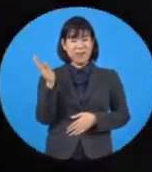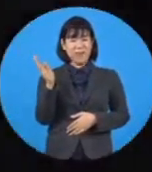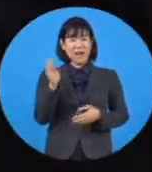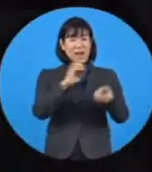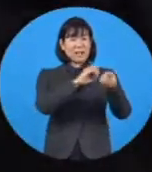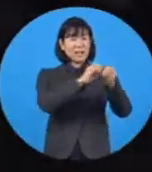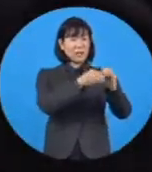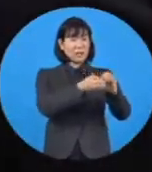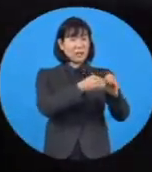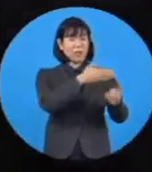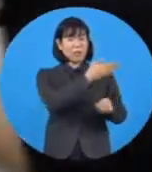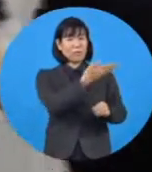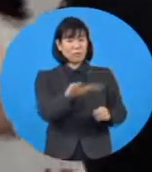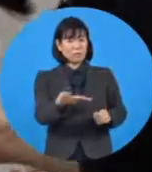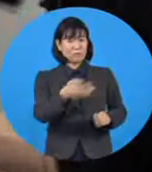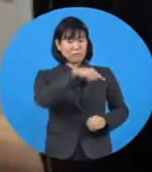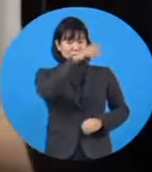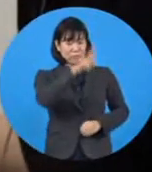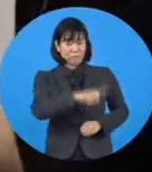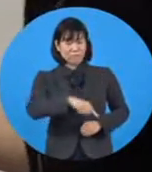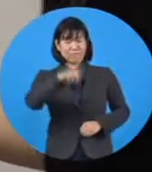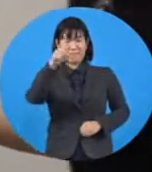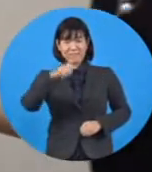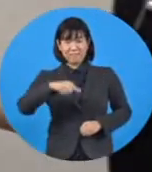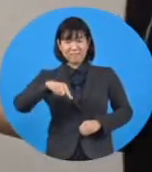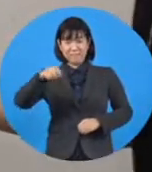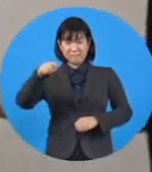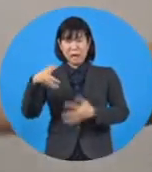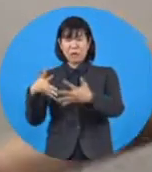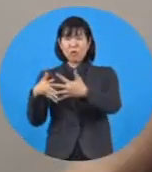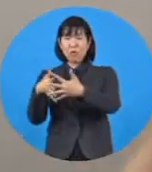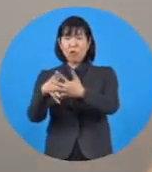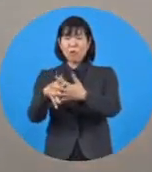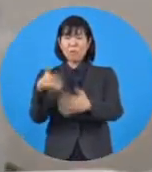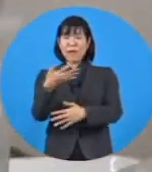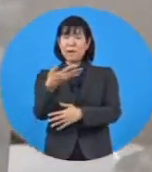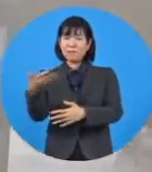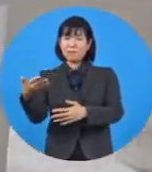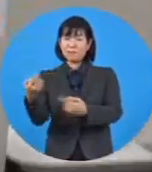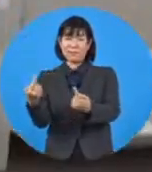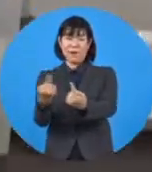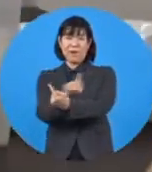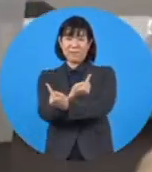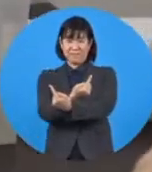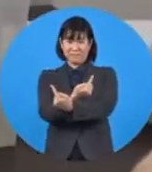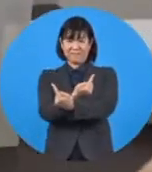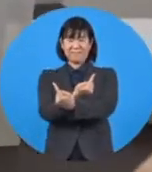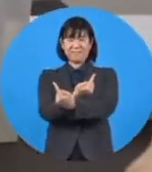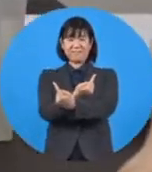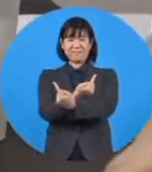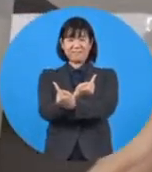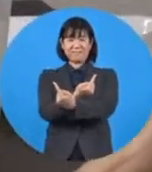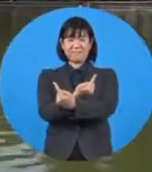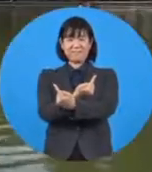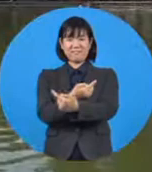この水がここまで綺麗に、 はい、透明なお水になります、 はい。